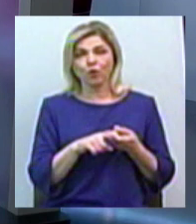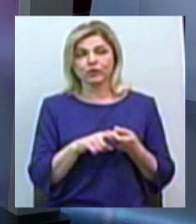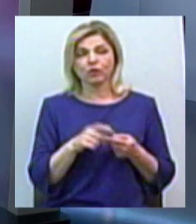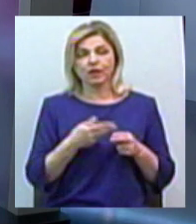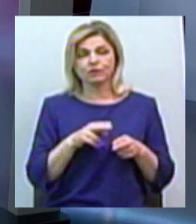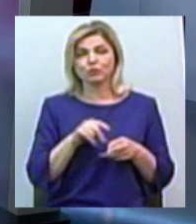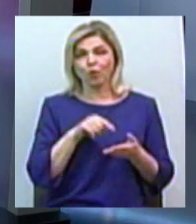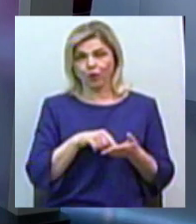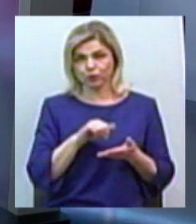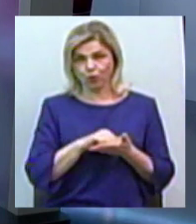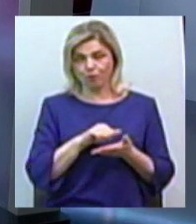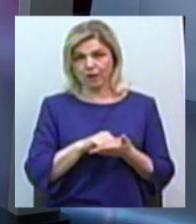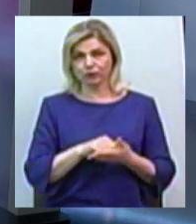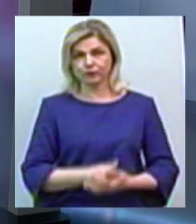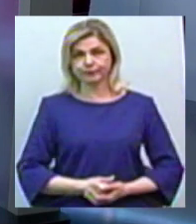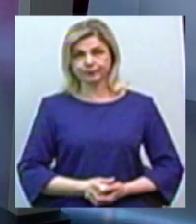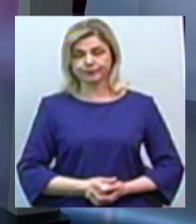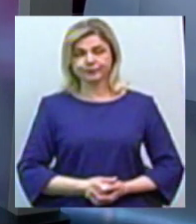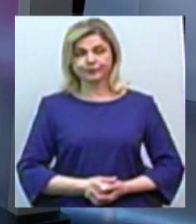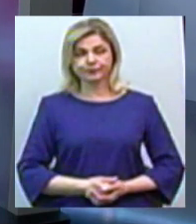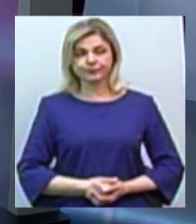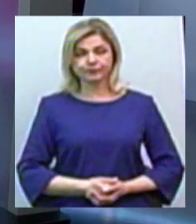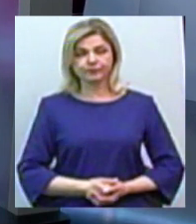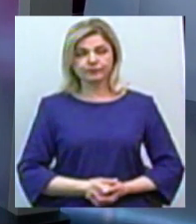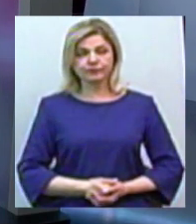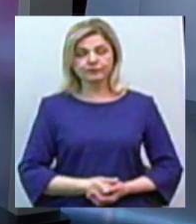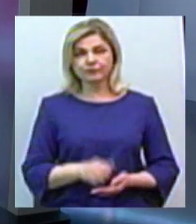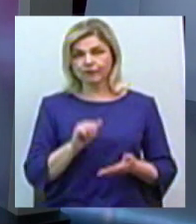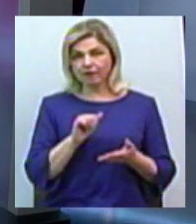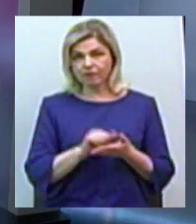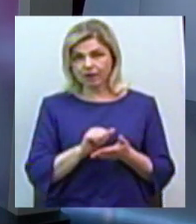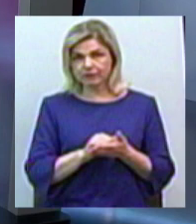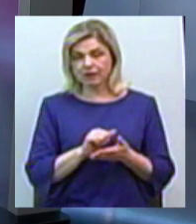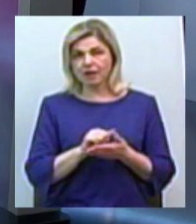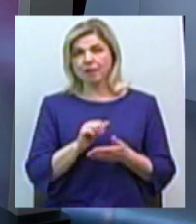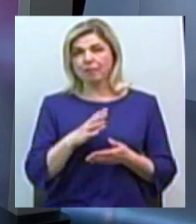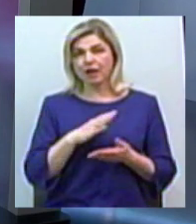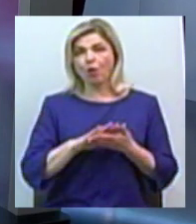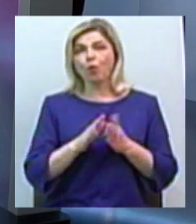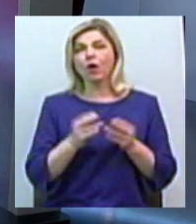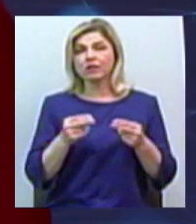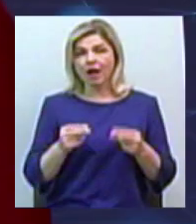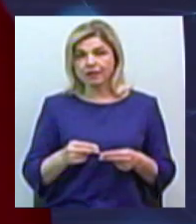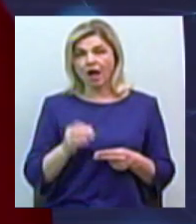цього документу. Фактично, він був укладений, але не зовсім